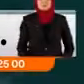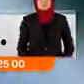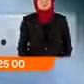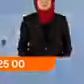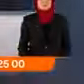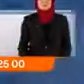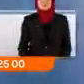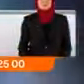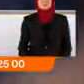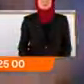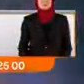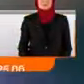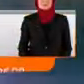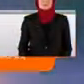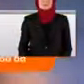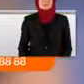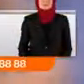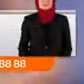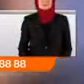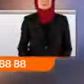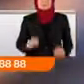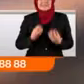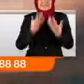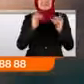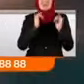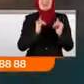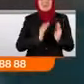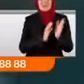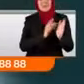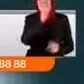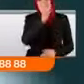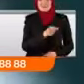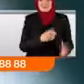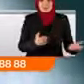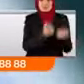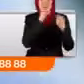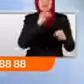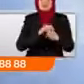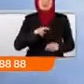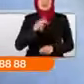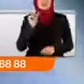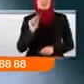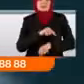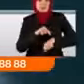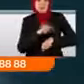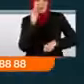çalıştı bu nöbetçi devam eden adamı kurtarmak için yolcular Zamana Karşı yarıştı